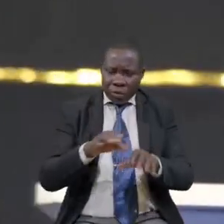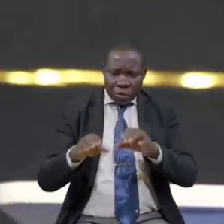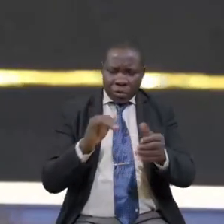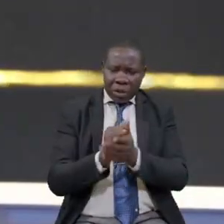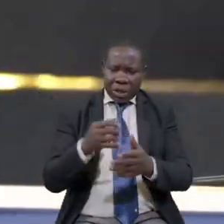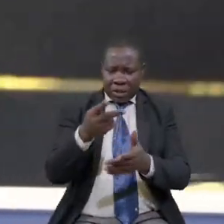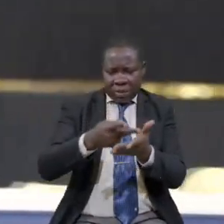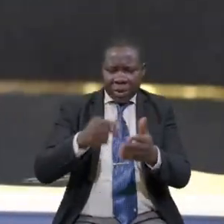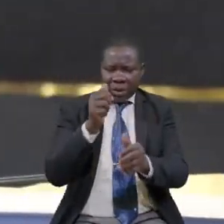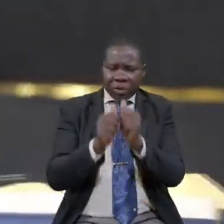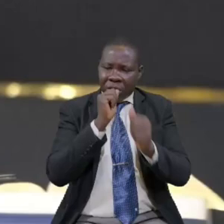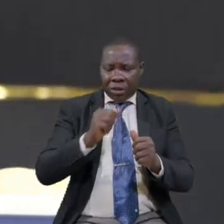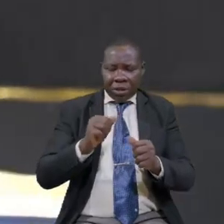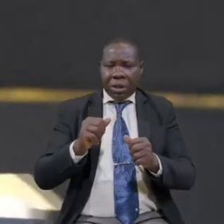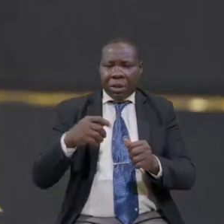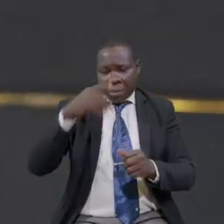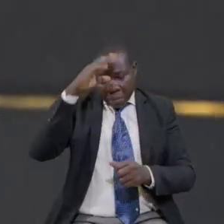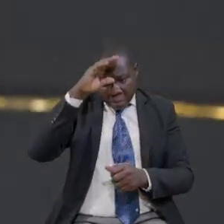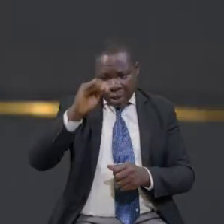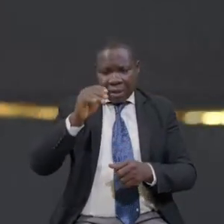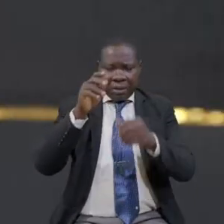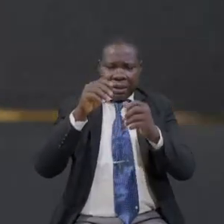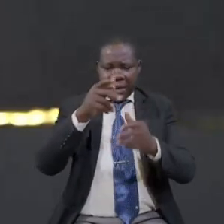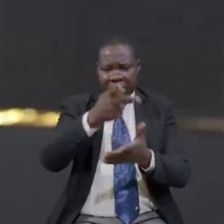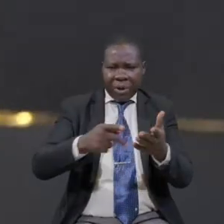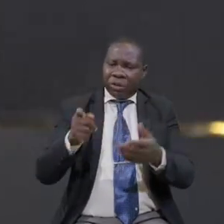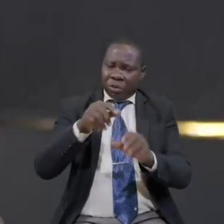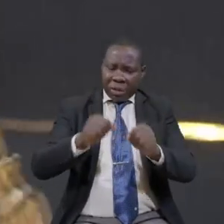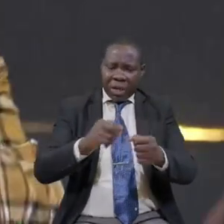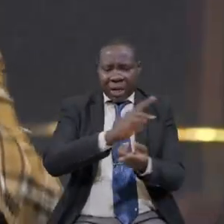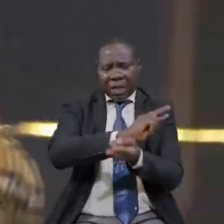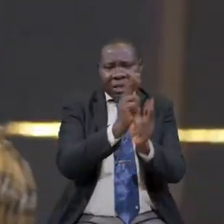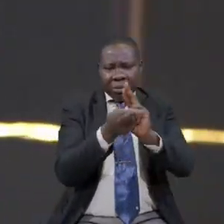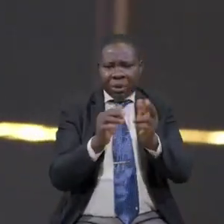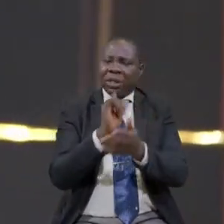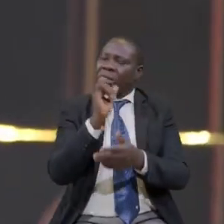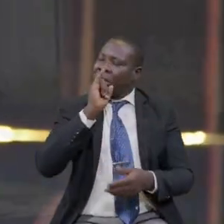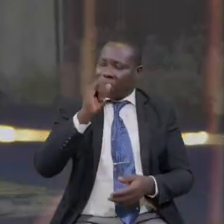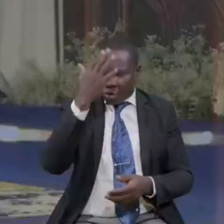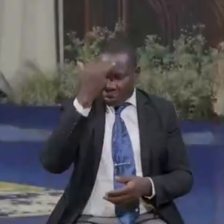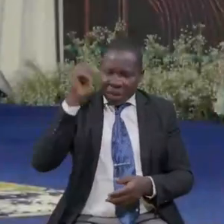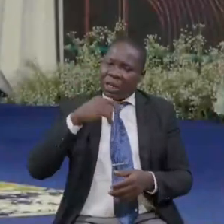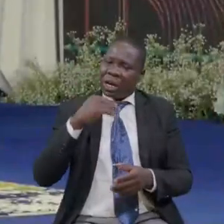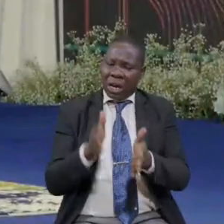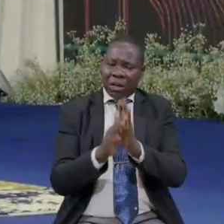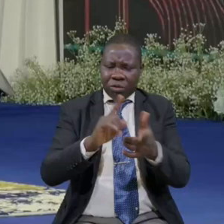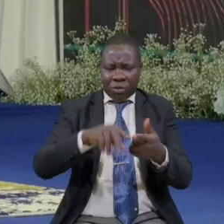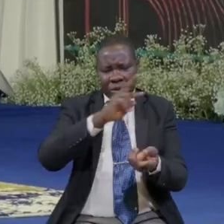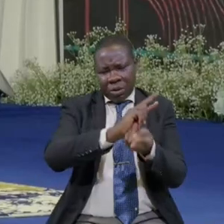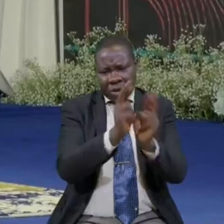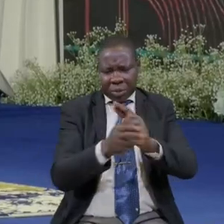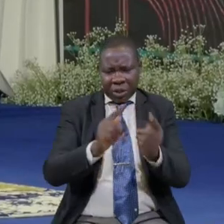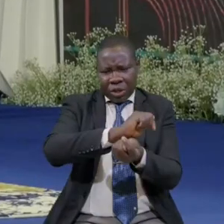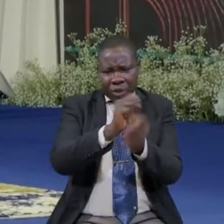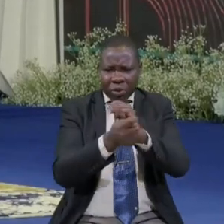tant qu'humain, vous pouvez vous repentir, c'est pourquoi il vous le dit. Vous pouvez abandonner, c'est pourquoi il vous le dit. Et puis il